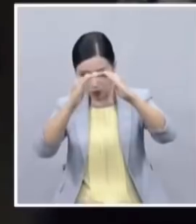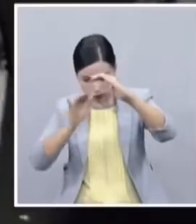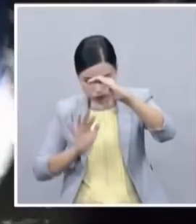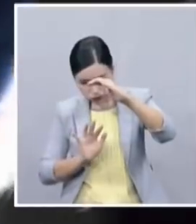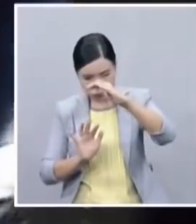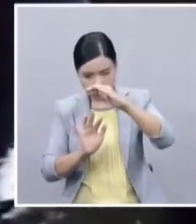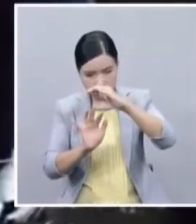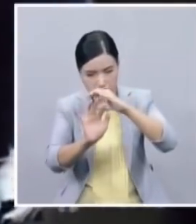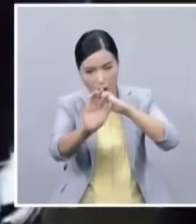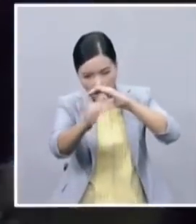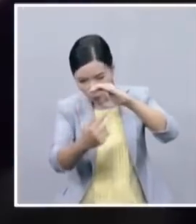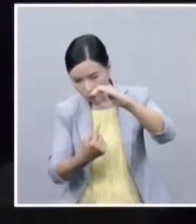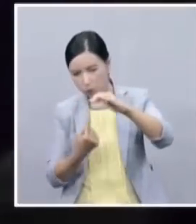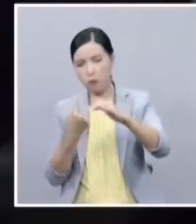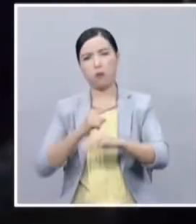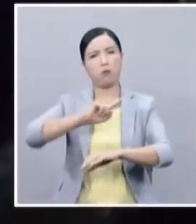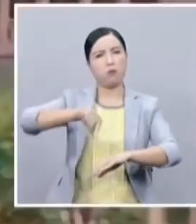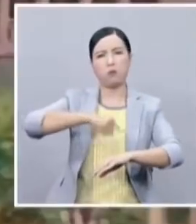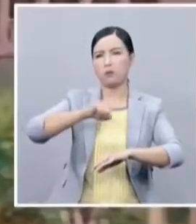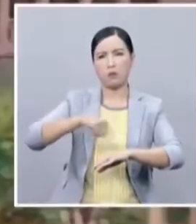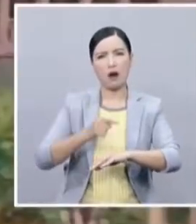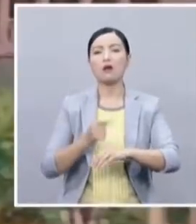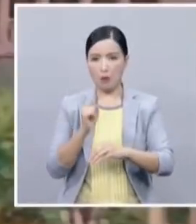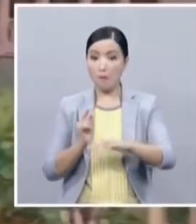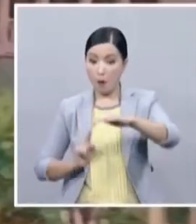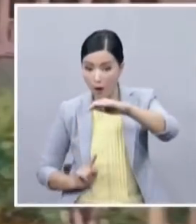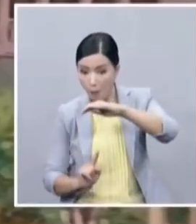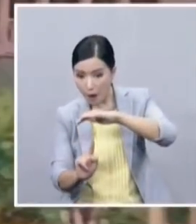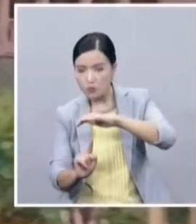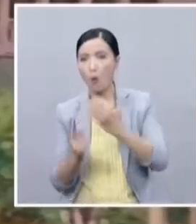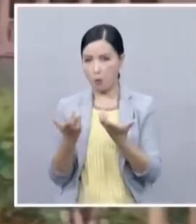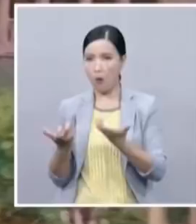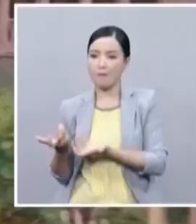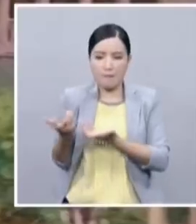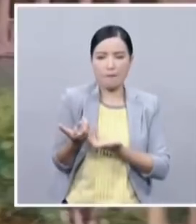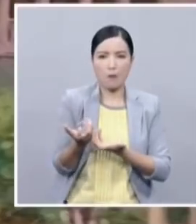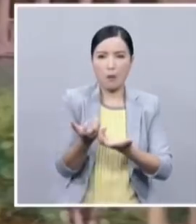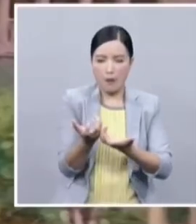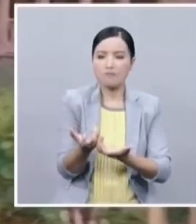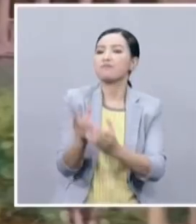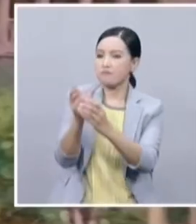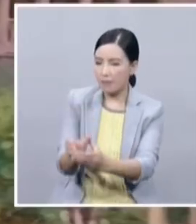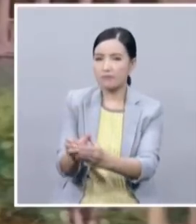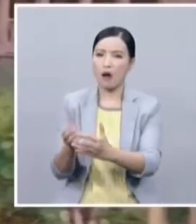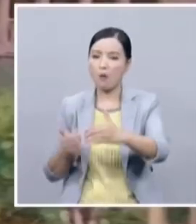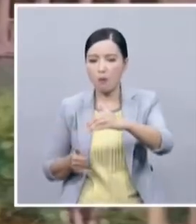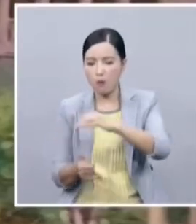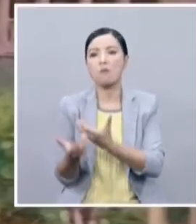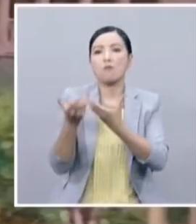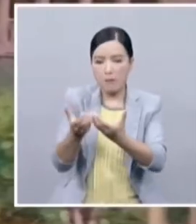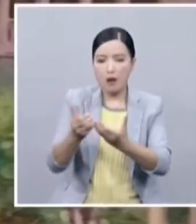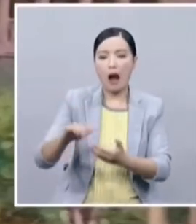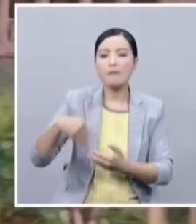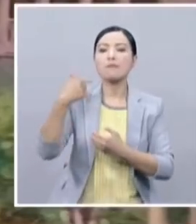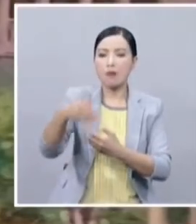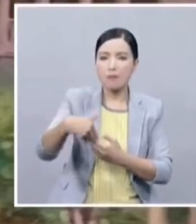ทีมันไม่ใช่เวลาสั้นๆนะครับพอไปก็นำถึงความไปด้วยเท่าที่สามารถนำไปได้ถึงตรงไหนก็ตั้งตรงนั้นแล้วพอไปได้ต่